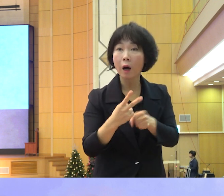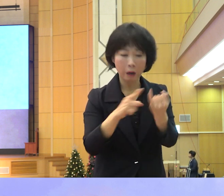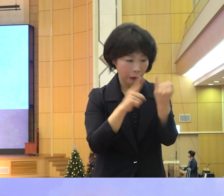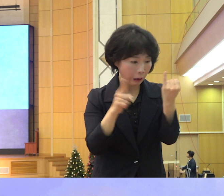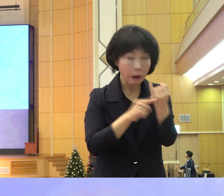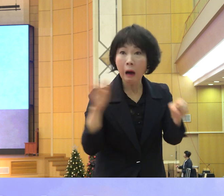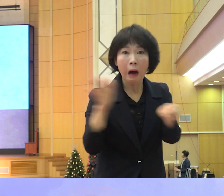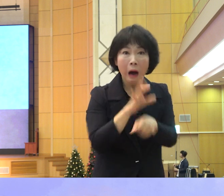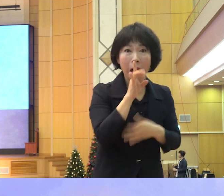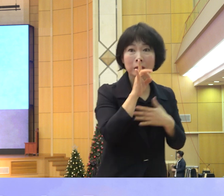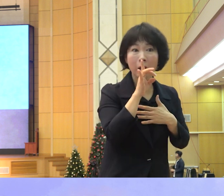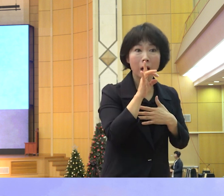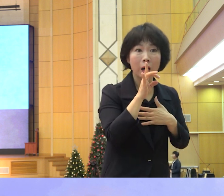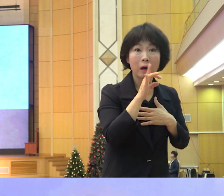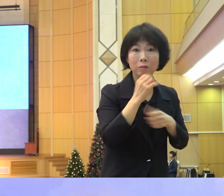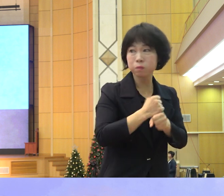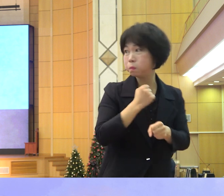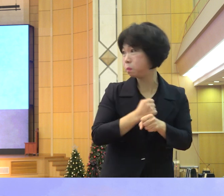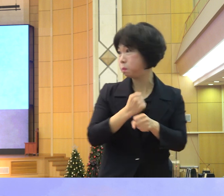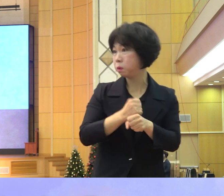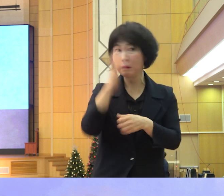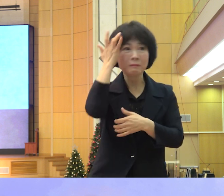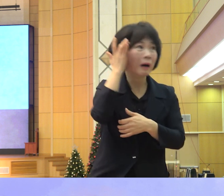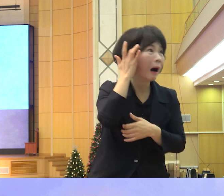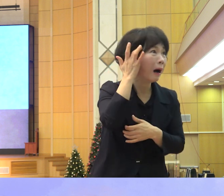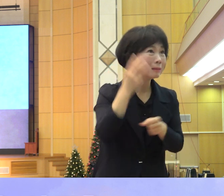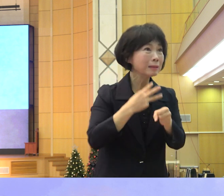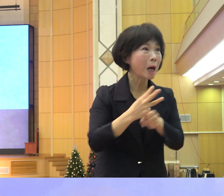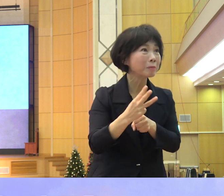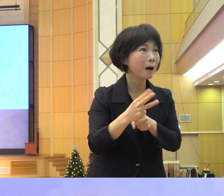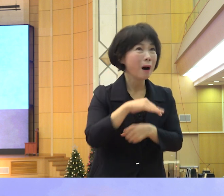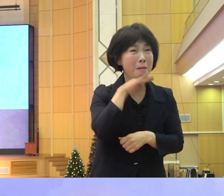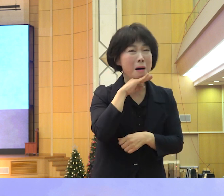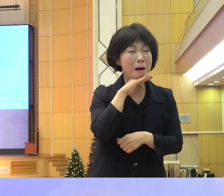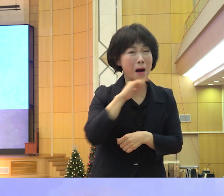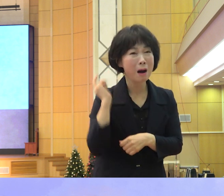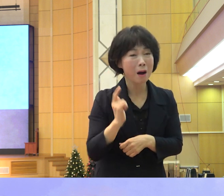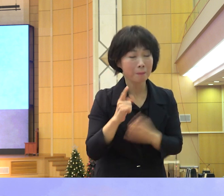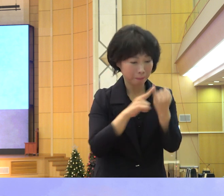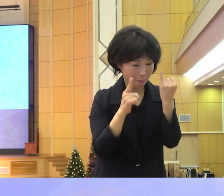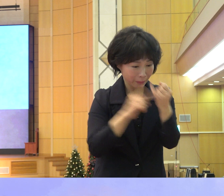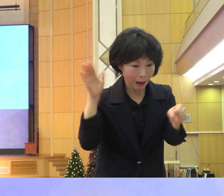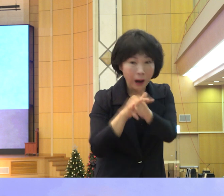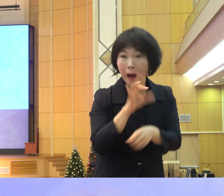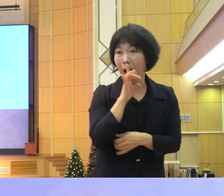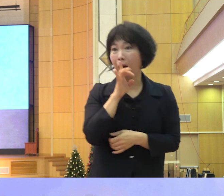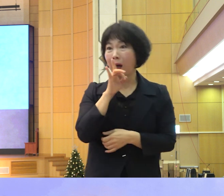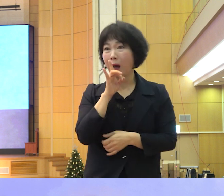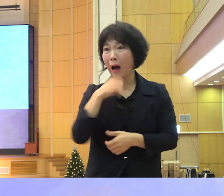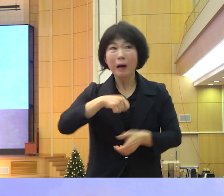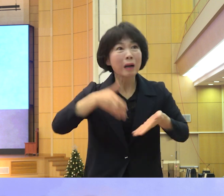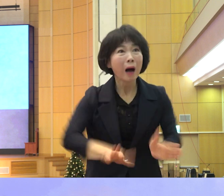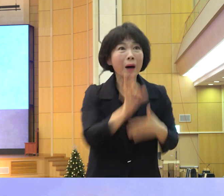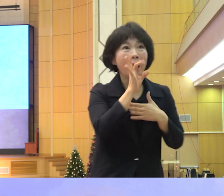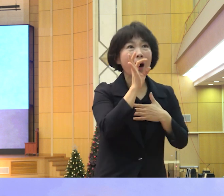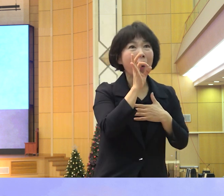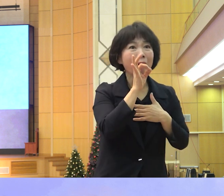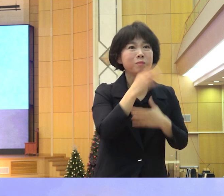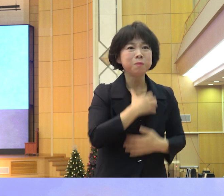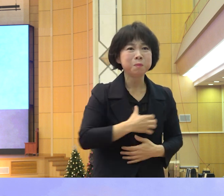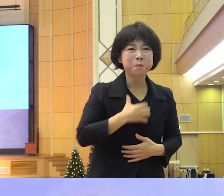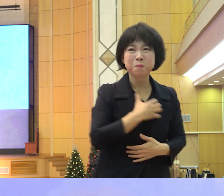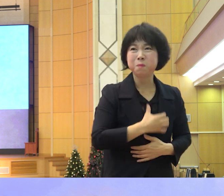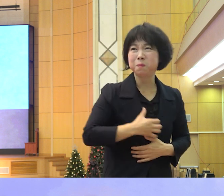전혀 소식이 없어요. 3년이 지났습니다. 이제 아들이 낳는다고